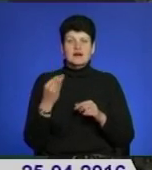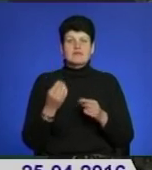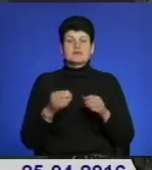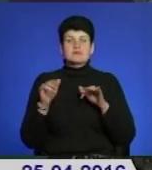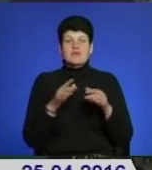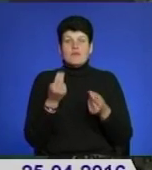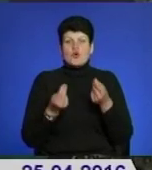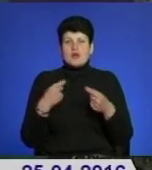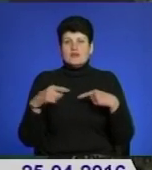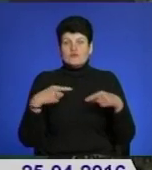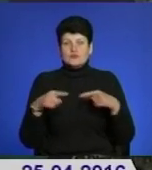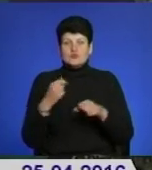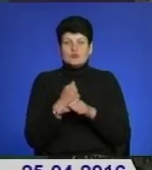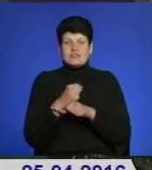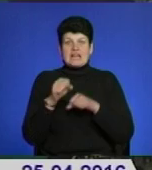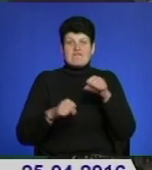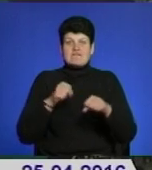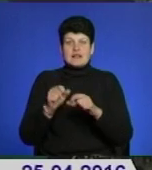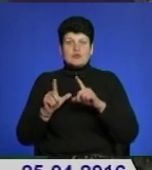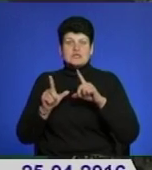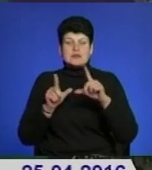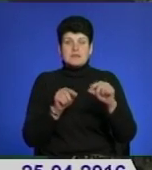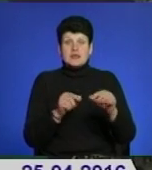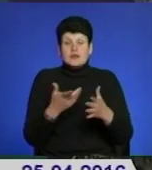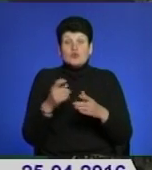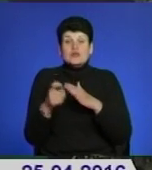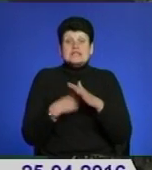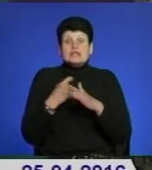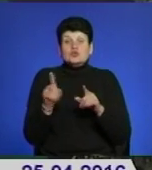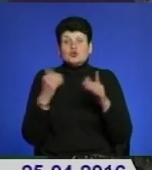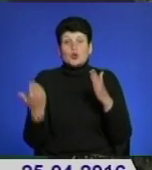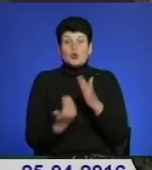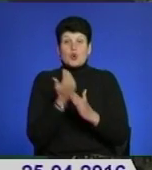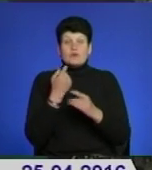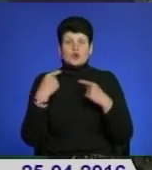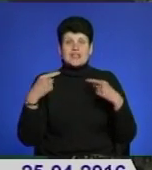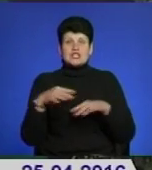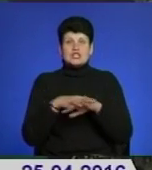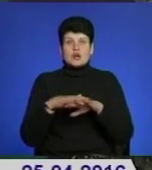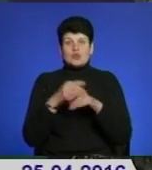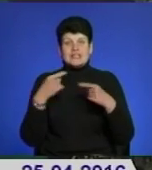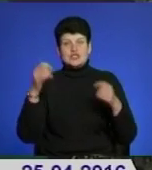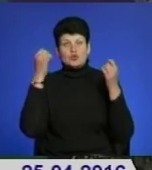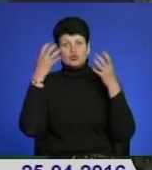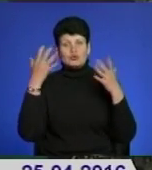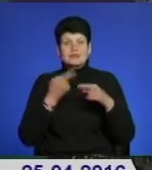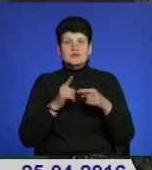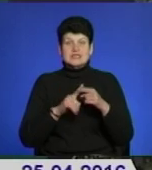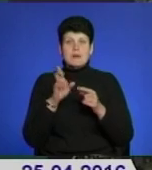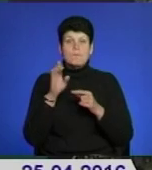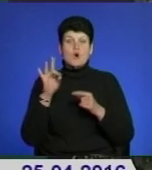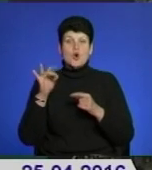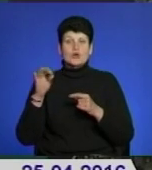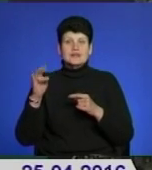футбол, здійснити велозабіг і дізнатися чогось нового про інші народи, інші культури. Адже цей